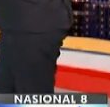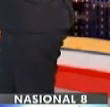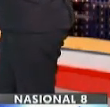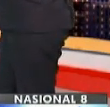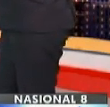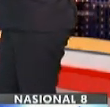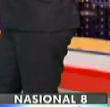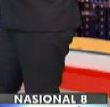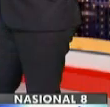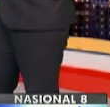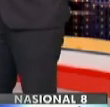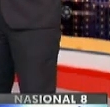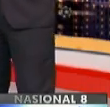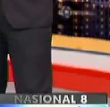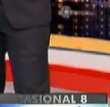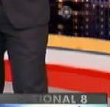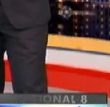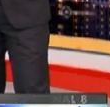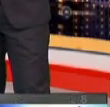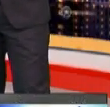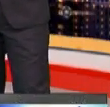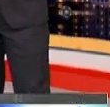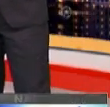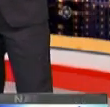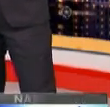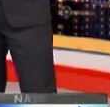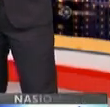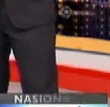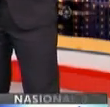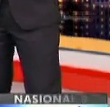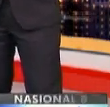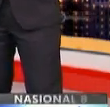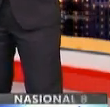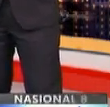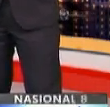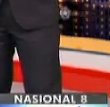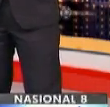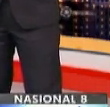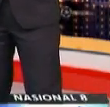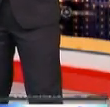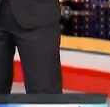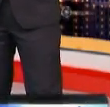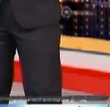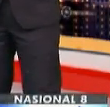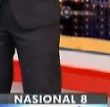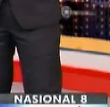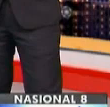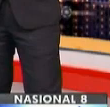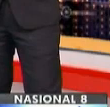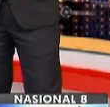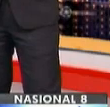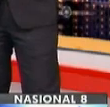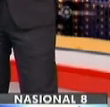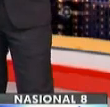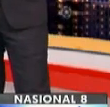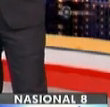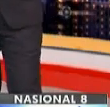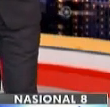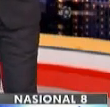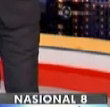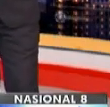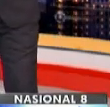pasti dan akhir sekali kes dengi meningkat hampir satu kali ganda bulan ini per bersama saya shahil juga